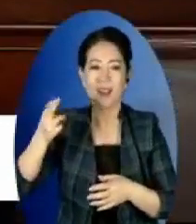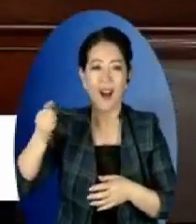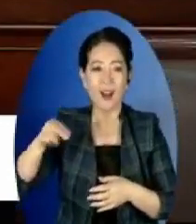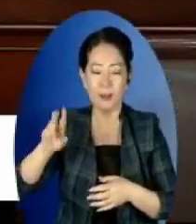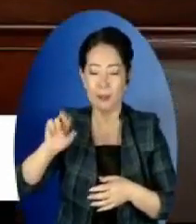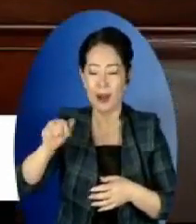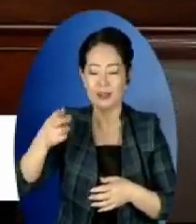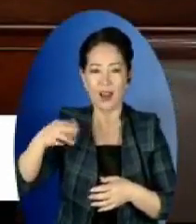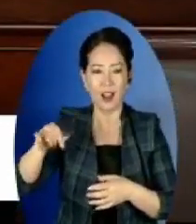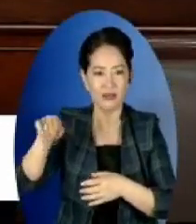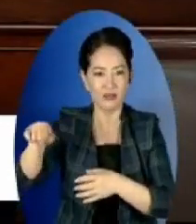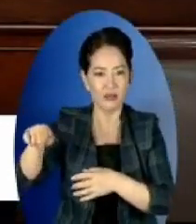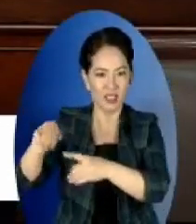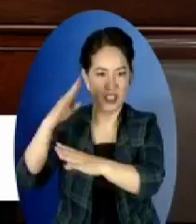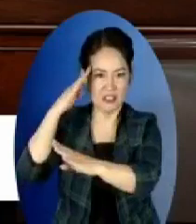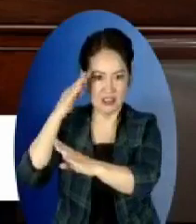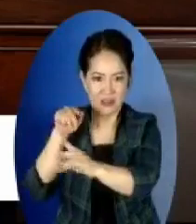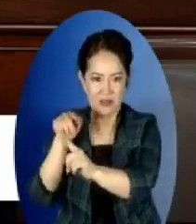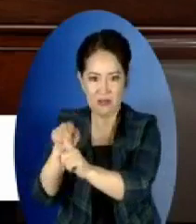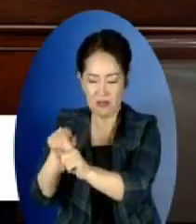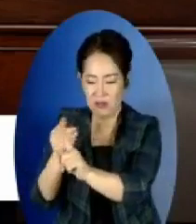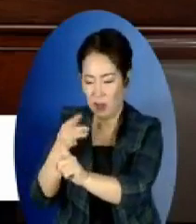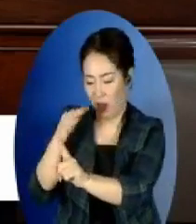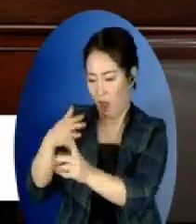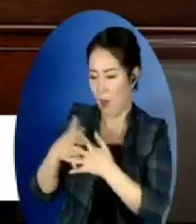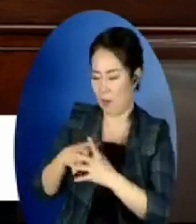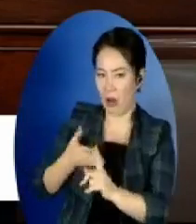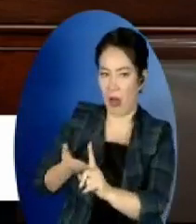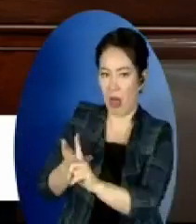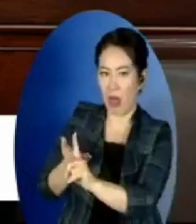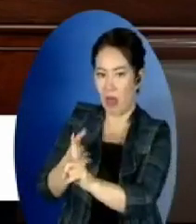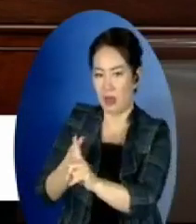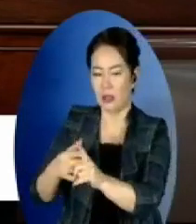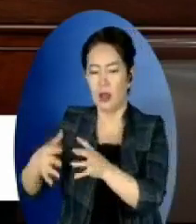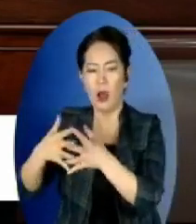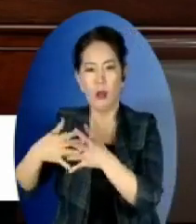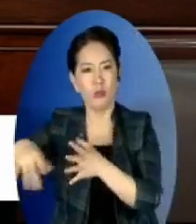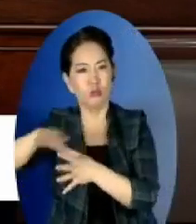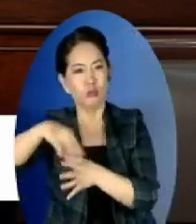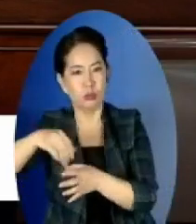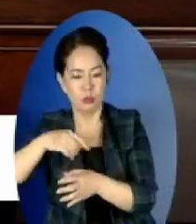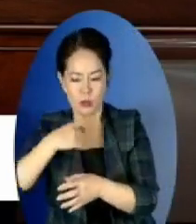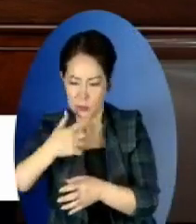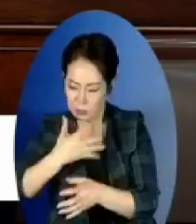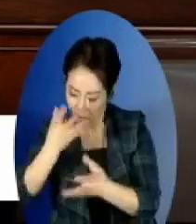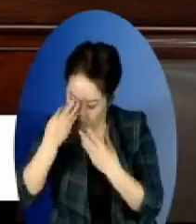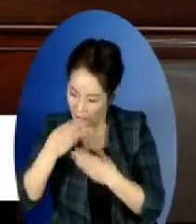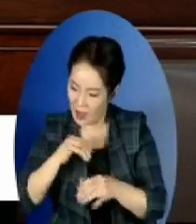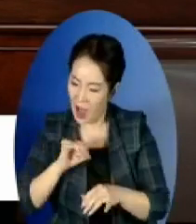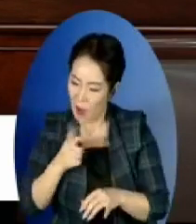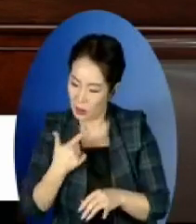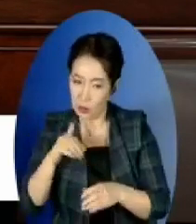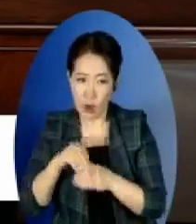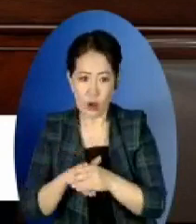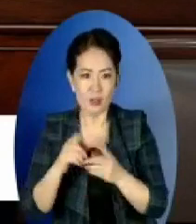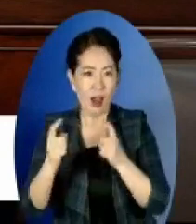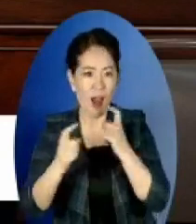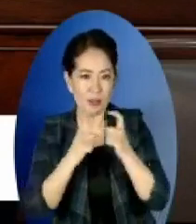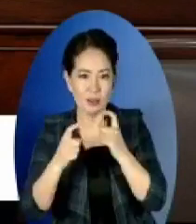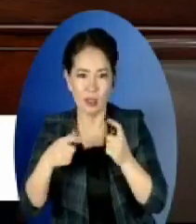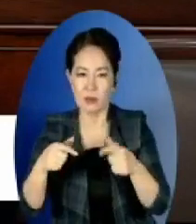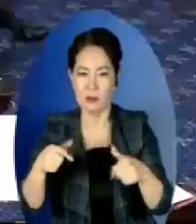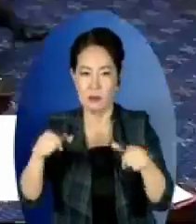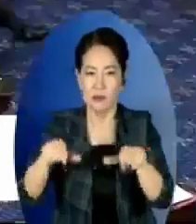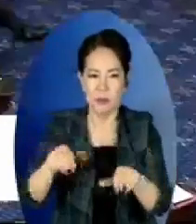ажиллагааг үдэн хатгасан. Америкийн цэргийн албан хаагчид болоод дипломатуудын амь насанд аюул учруулсан. За хоёр талын харилцааг эрсдэлд оруулж